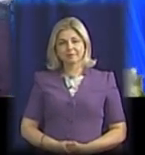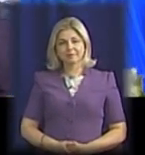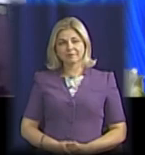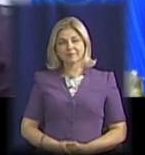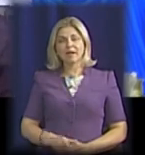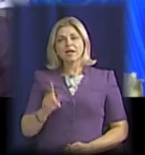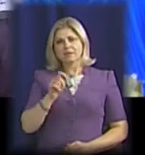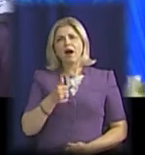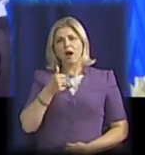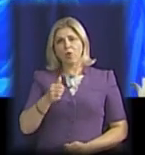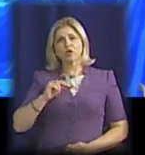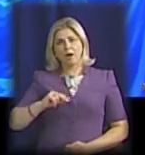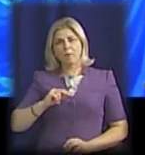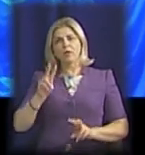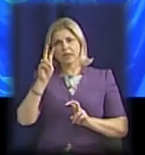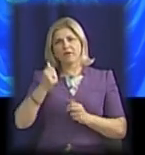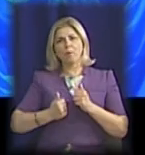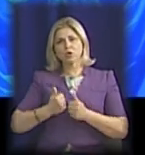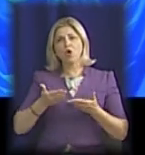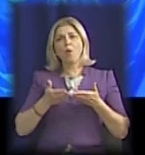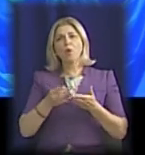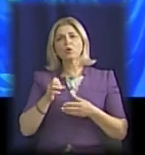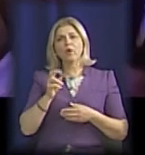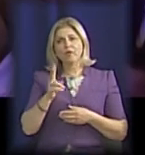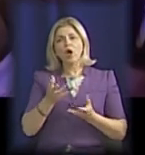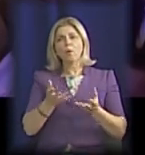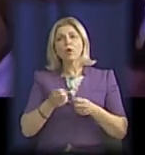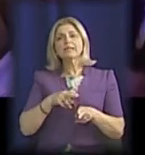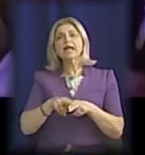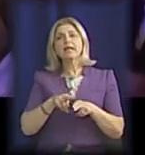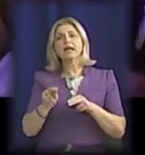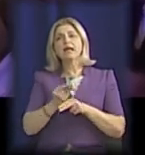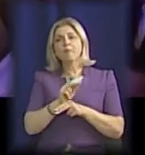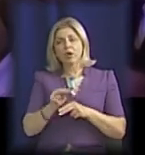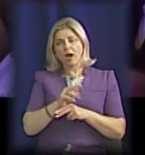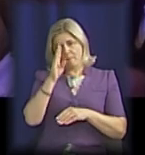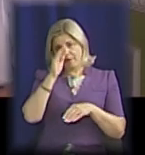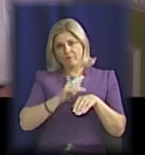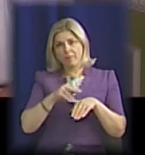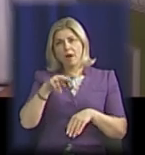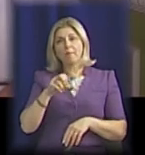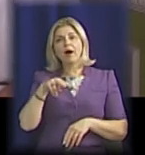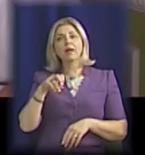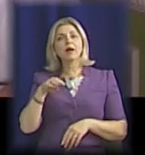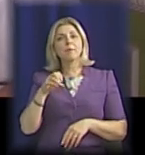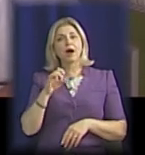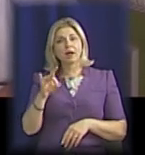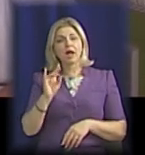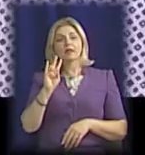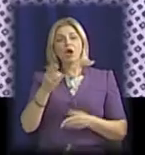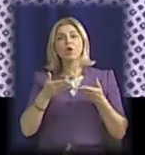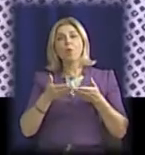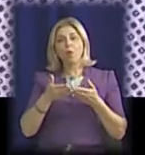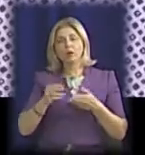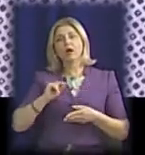За зразкову роботу звання почесного портовика отримав слюсар-ремонтник Петро Миколаєвич Паламар. У Миколаївському морському порті чоловік